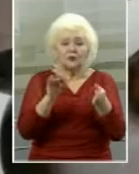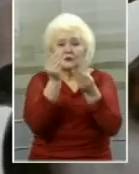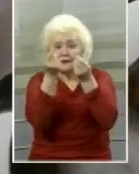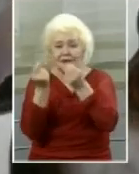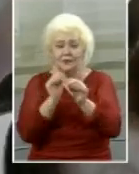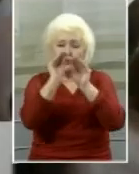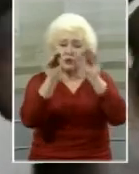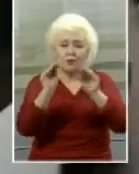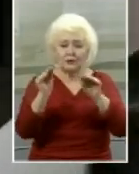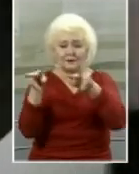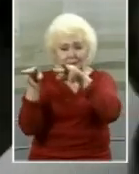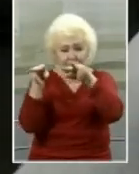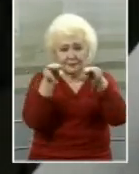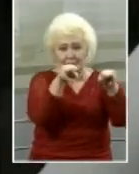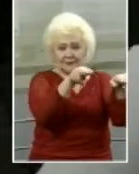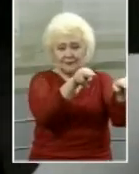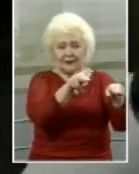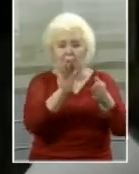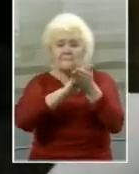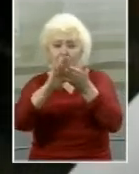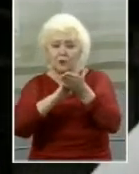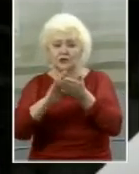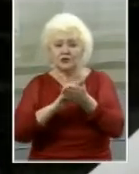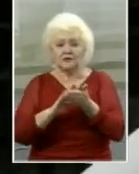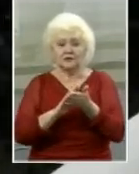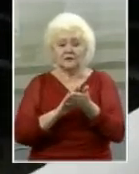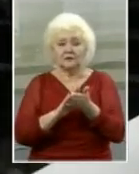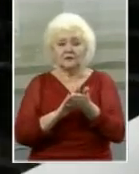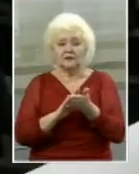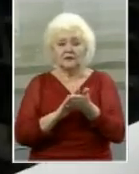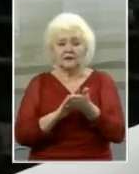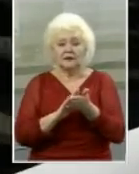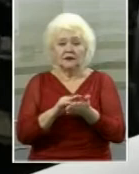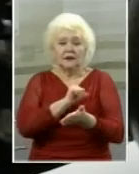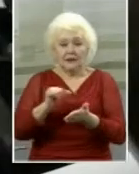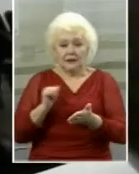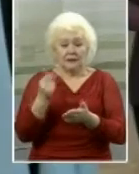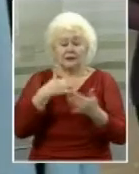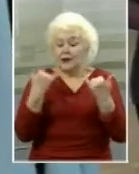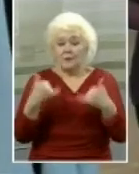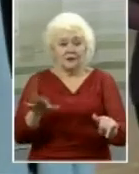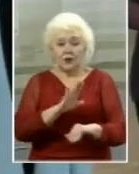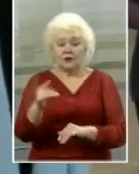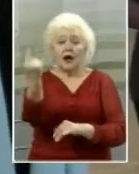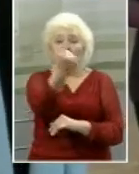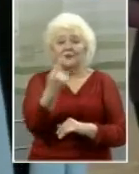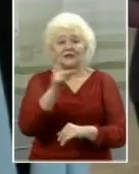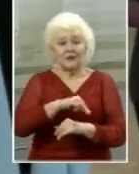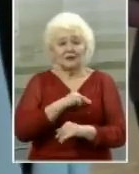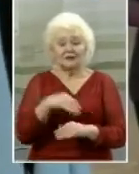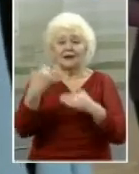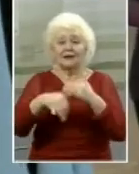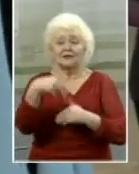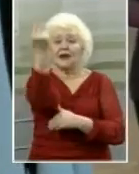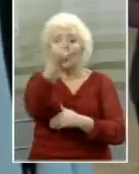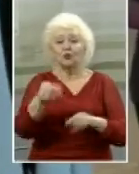придав симметрії, почистив і сам не ожидав. Вперше працівники